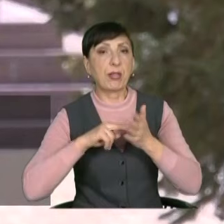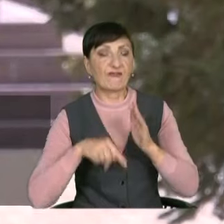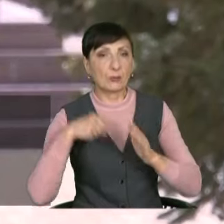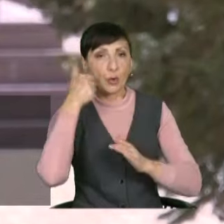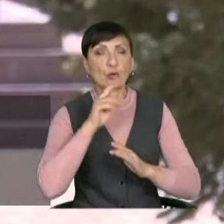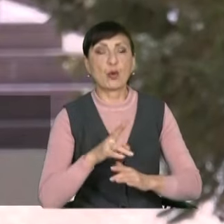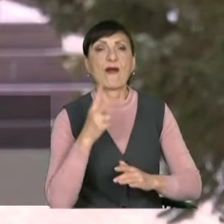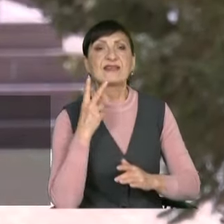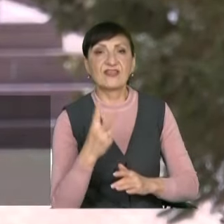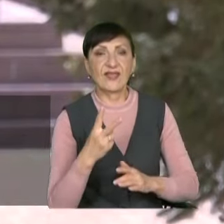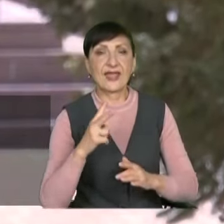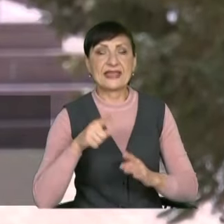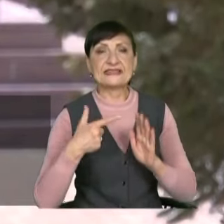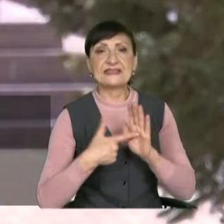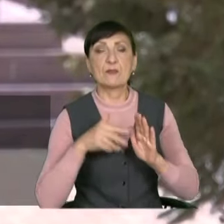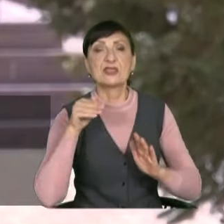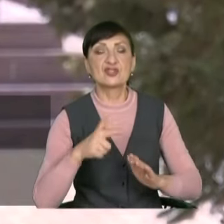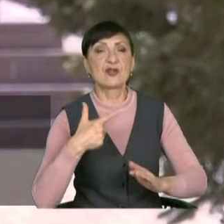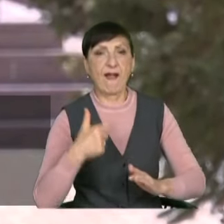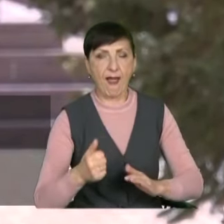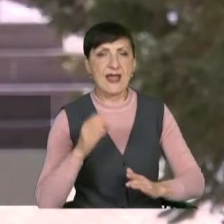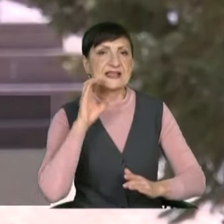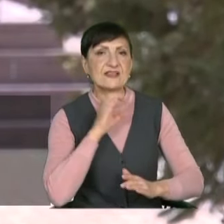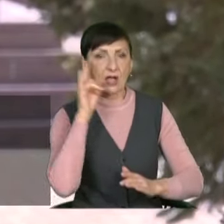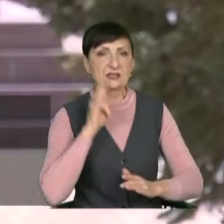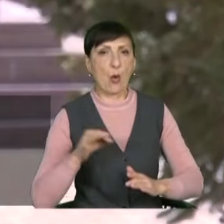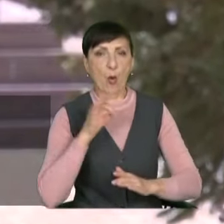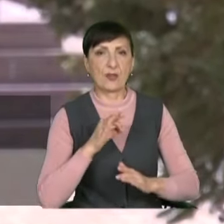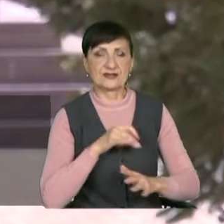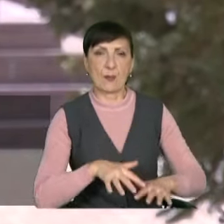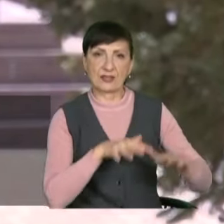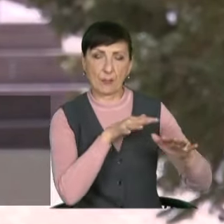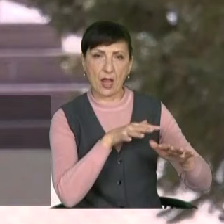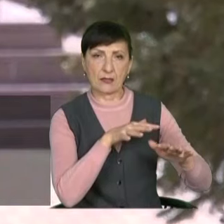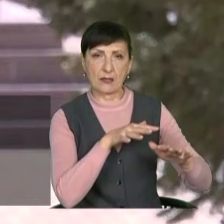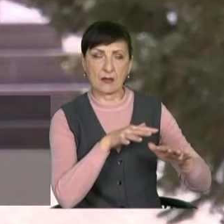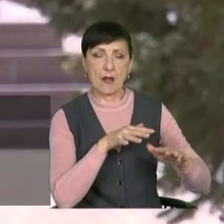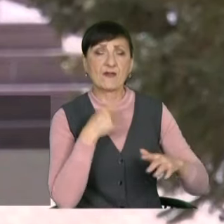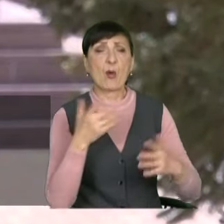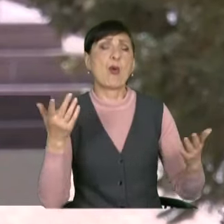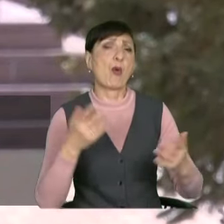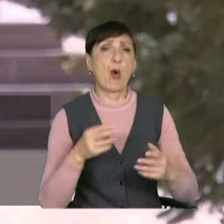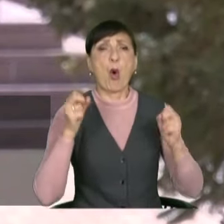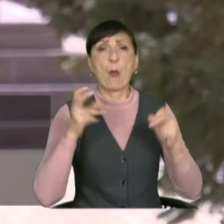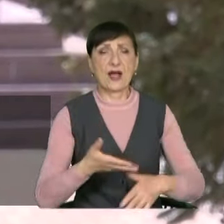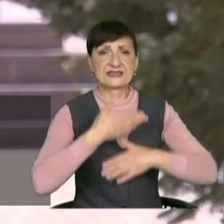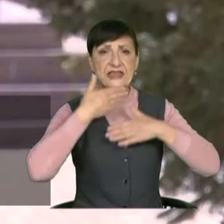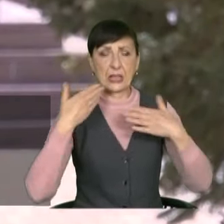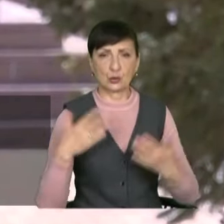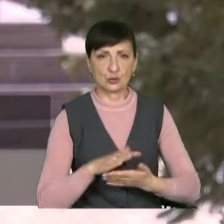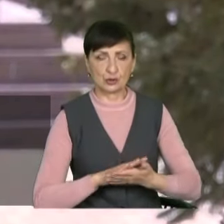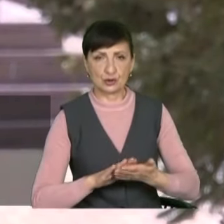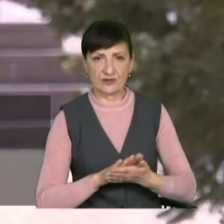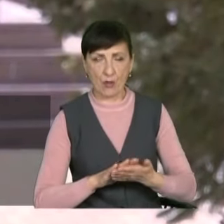только 2,7 тысяч гектар Северо-Казахстанской области были в зоне подтопления. То есть никаких рисков